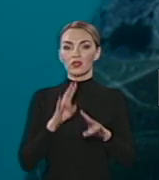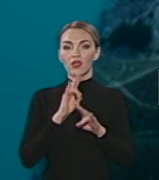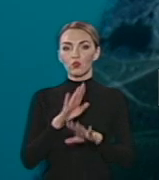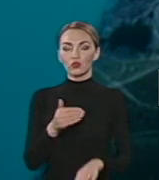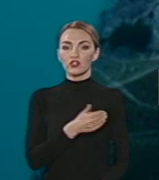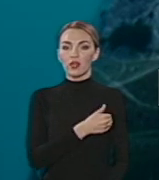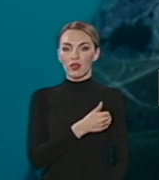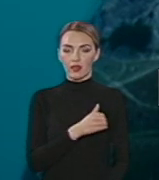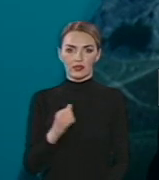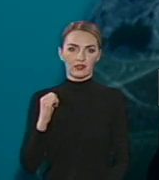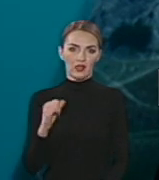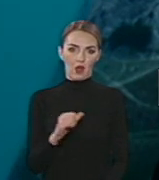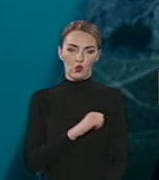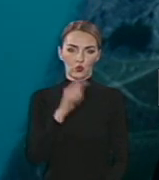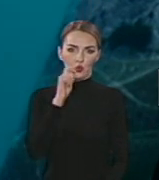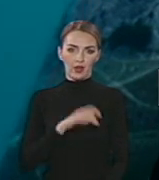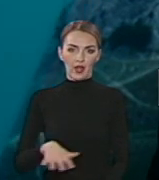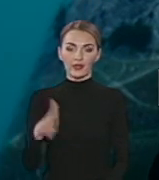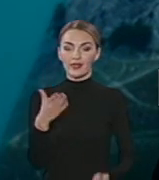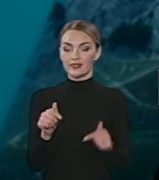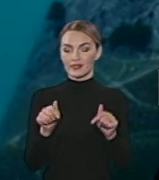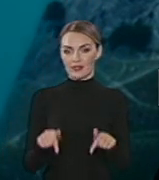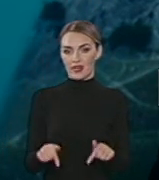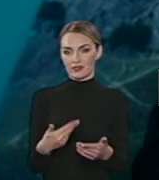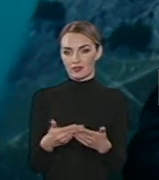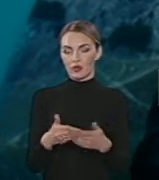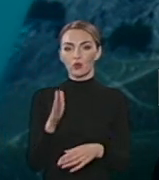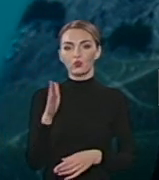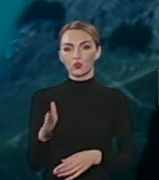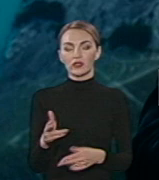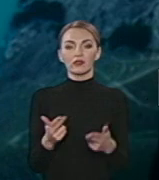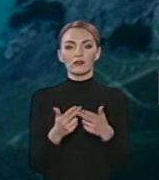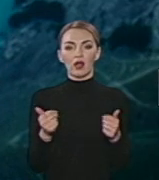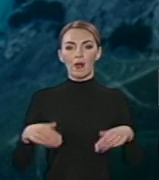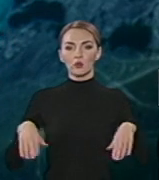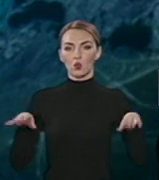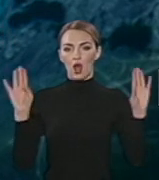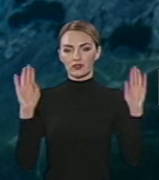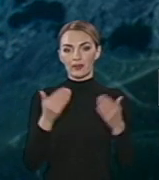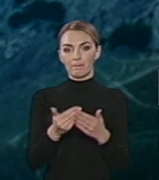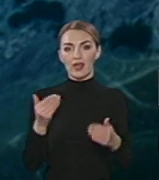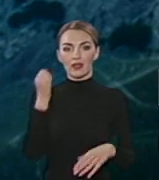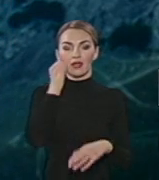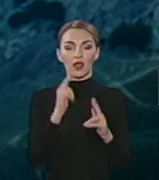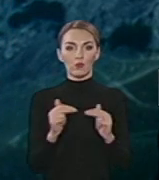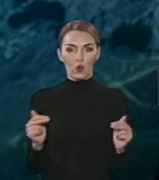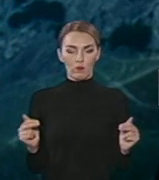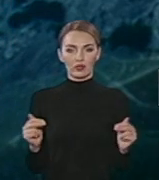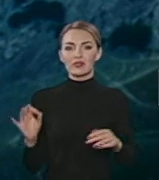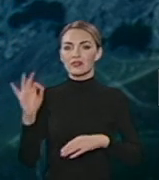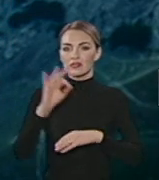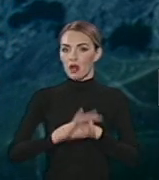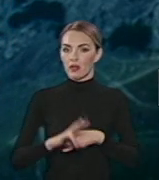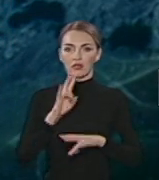самой Украины. Если здесь, условно говоря, будет признана капитуляция перед Кремлем, Запад не